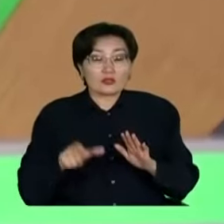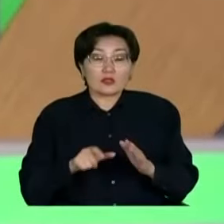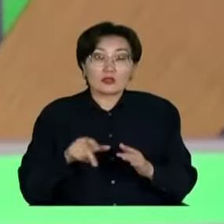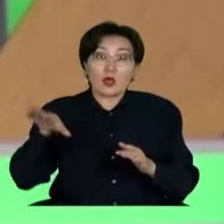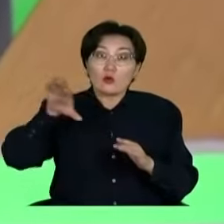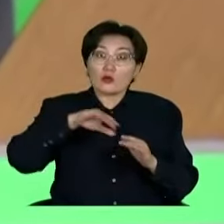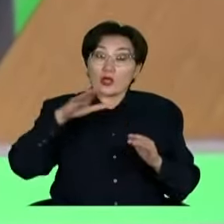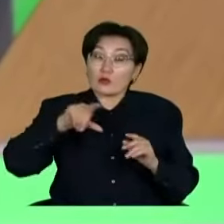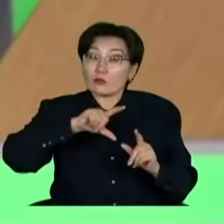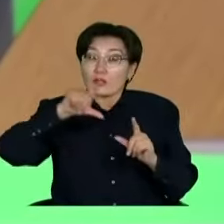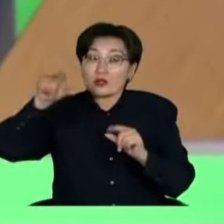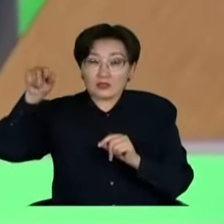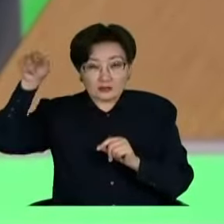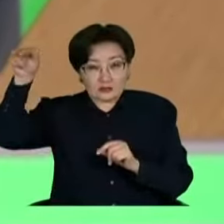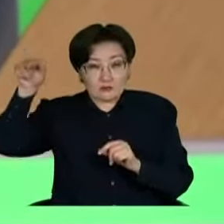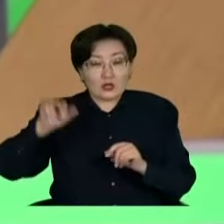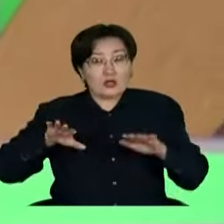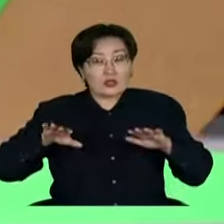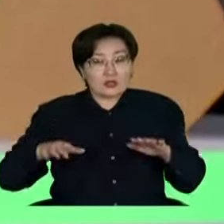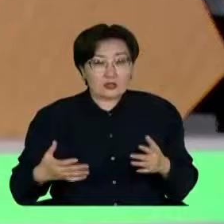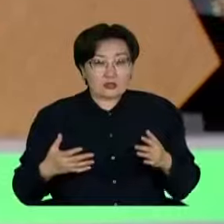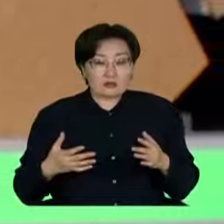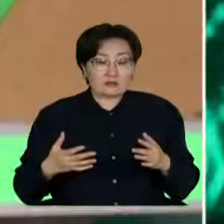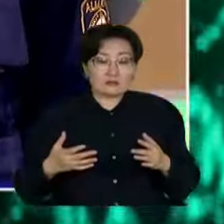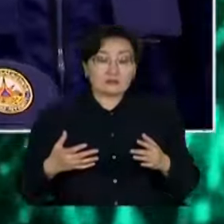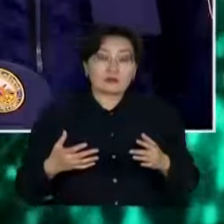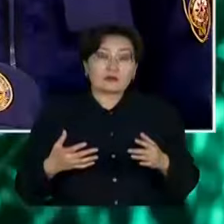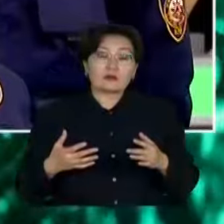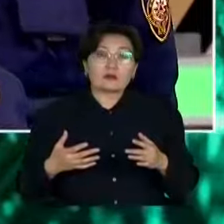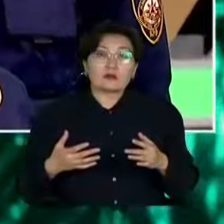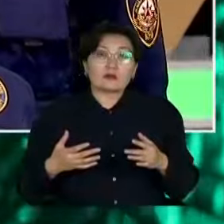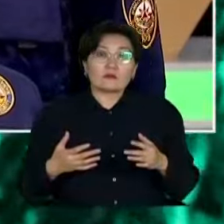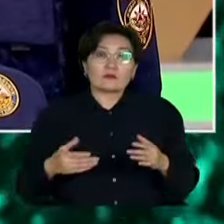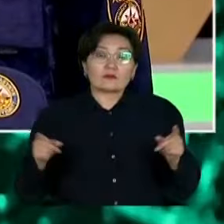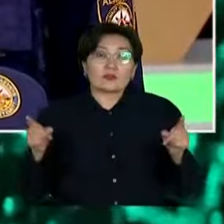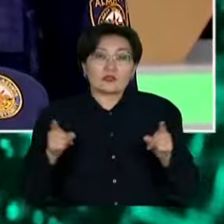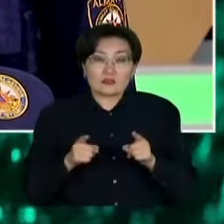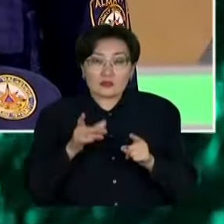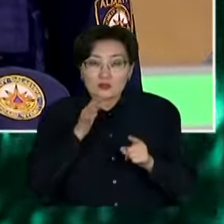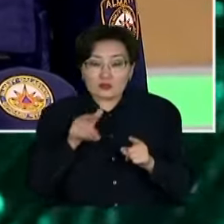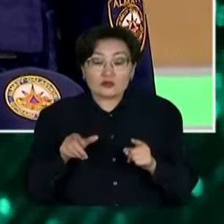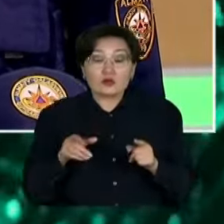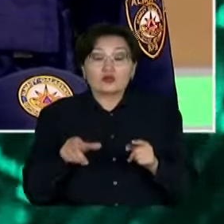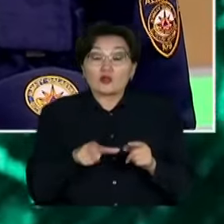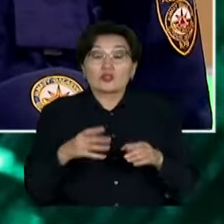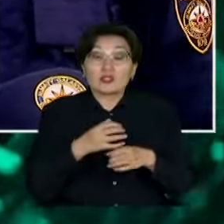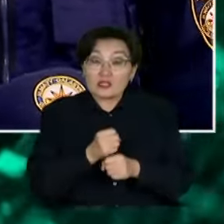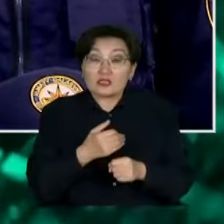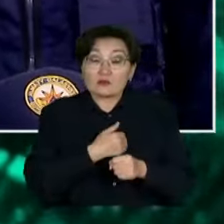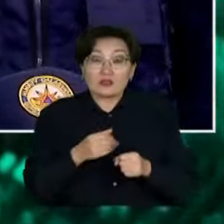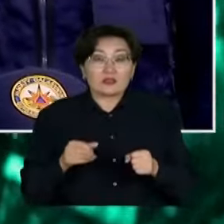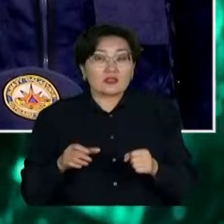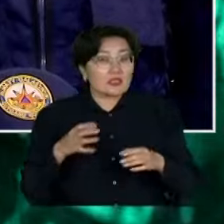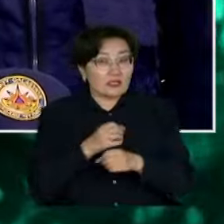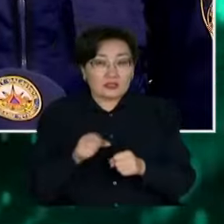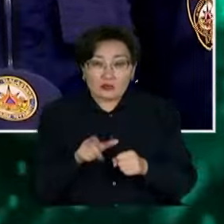көтеріледі, шаршайды, та өте күш алады. Сондықтан да қысқа жолмен жүргісі келеді. Әрқашан да қысқа жолды емес,